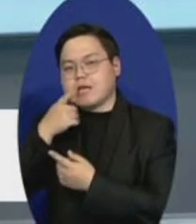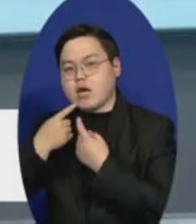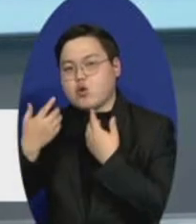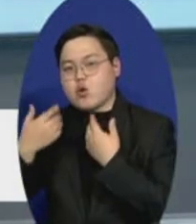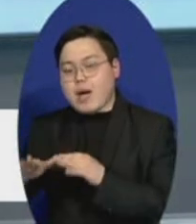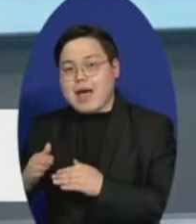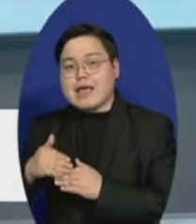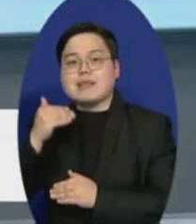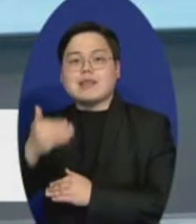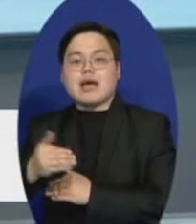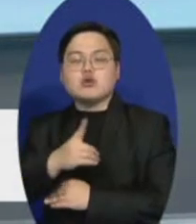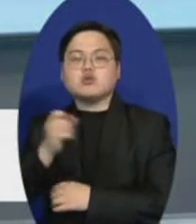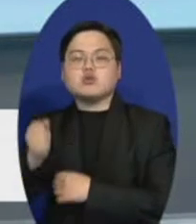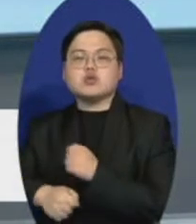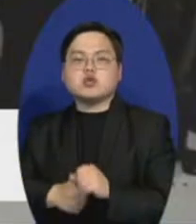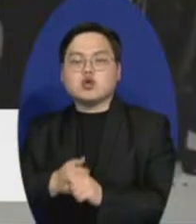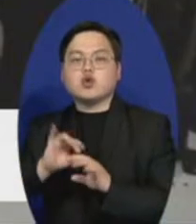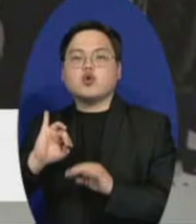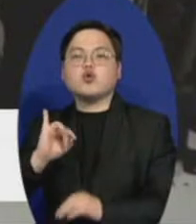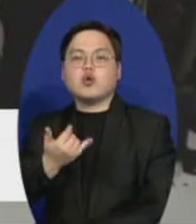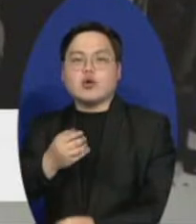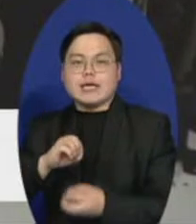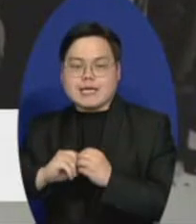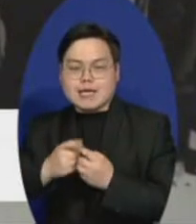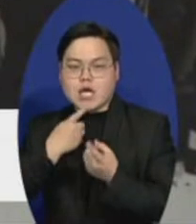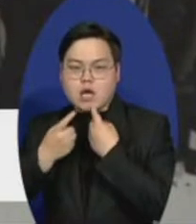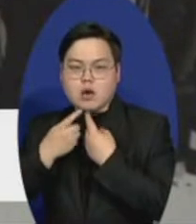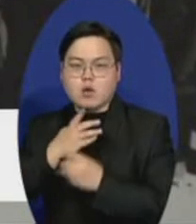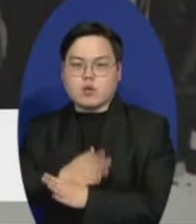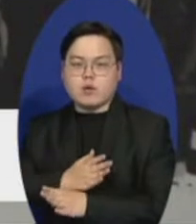эрдэмтэн багш нар ярилцлаа.